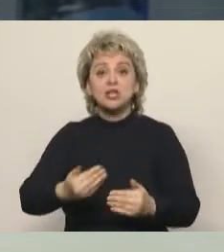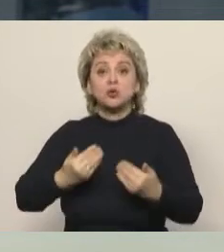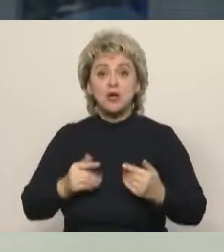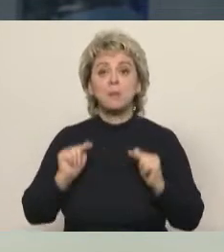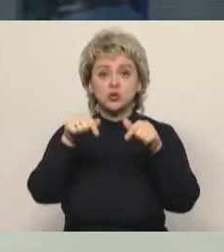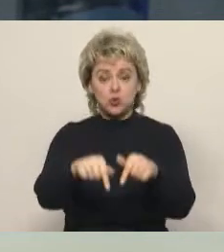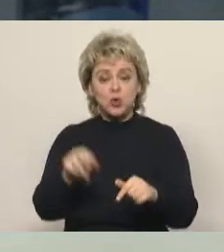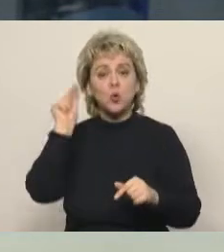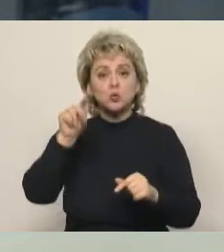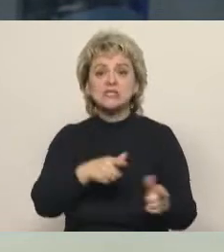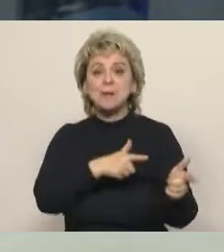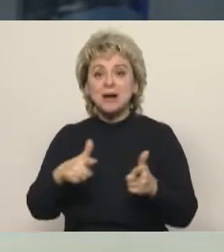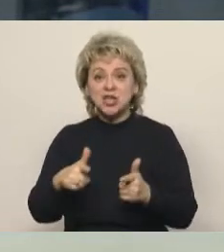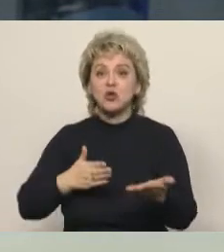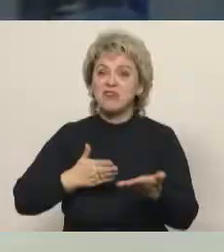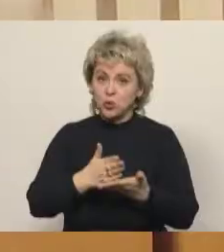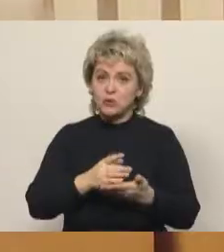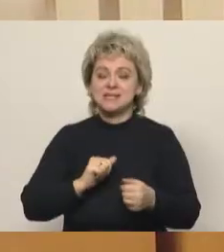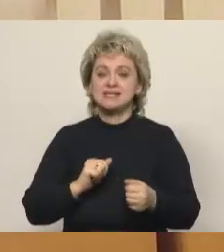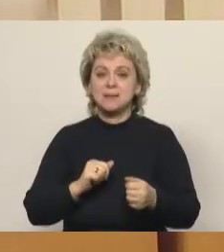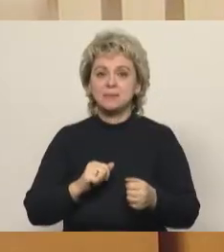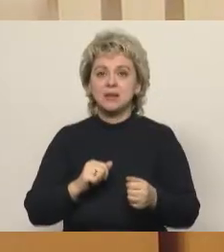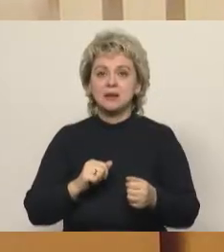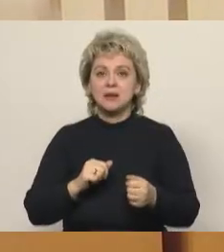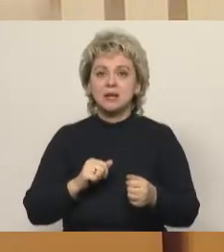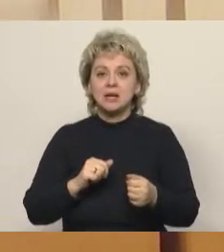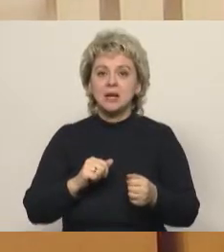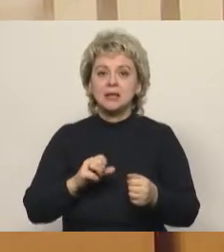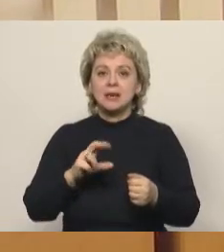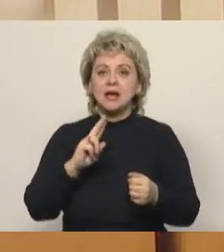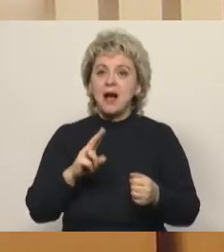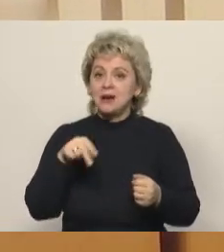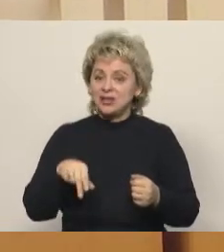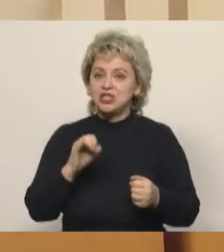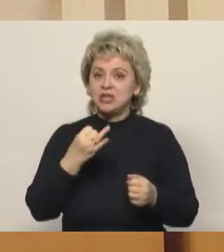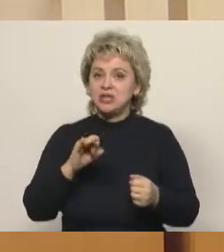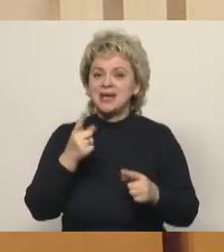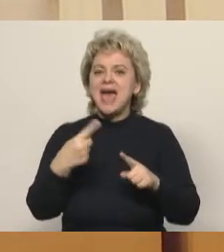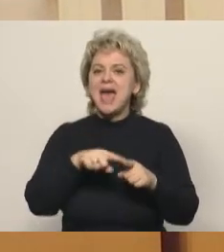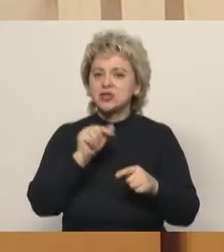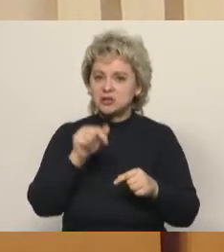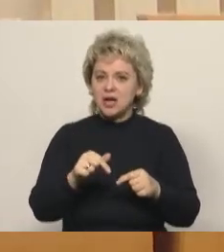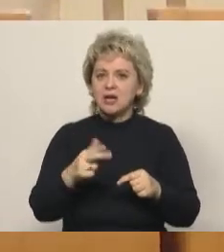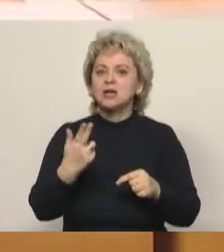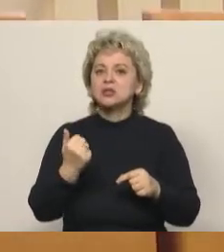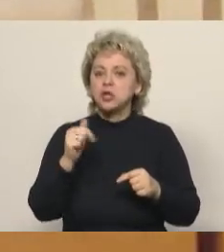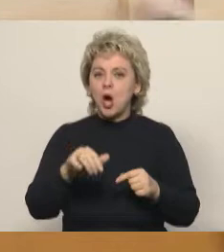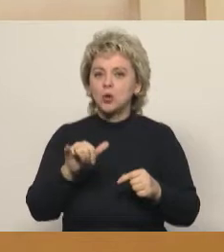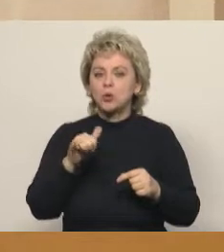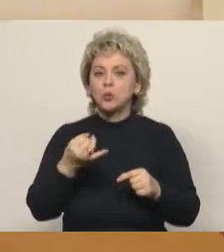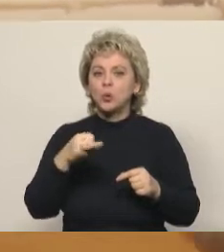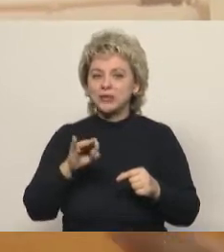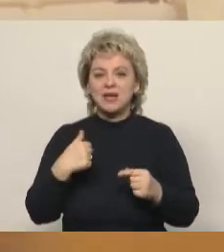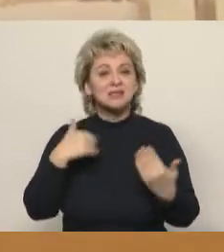донские вузы учатся на подготовительном факультете. Нет, нет, не и краткий. Вот это… Да,